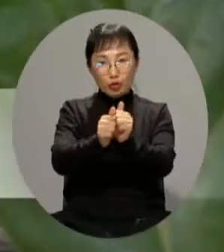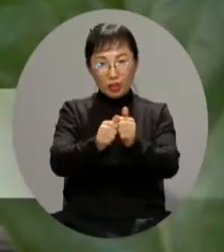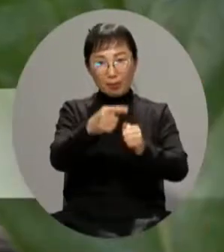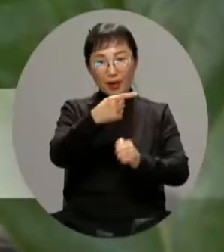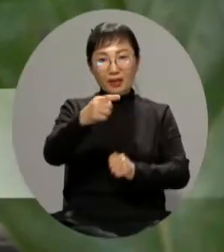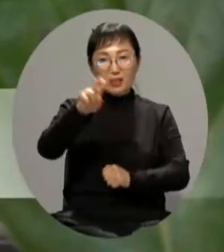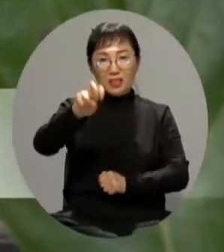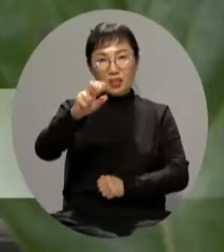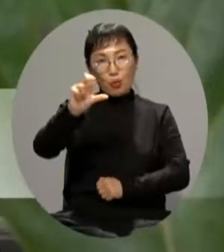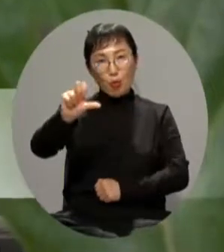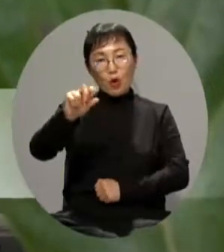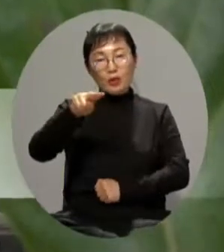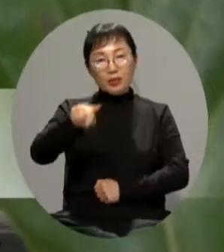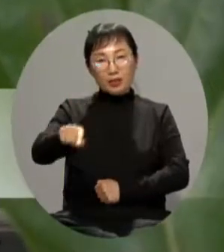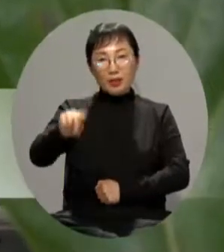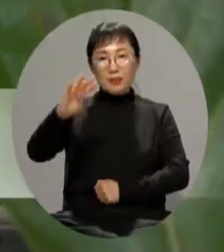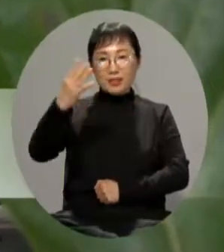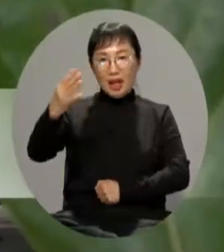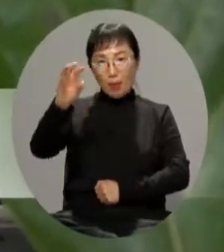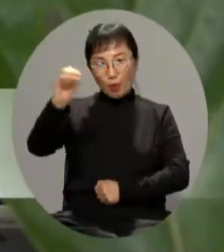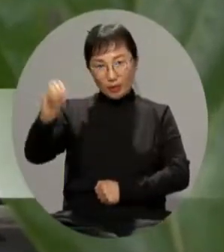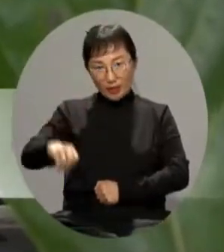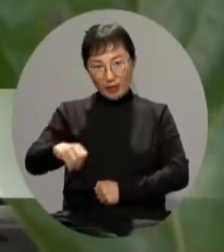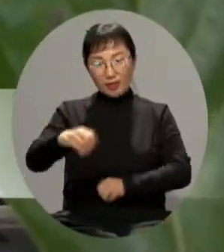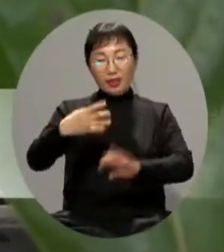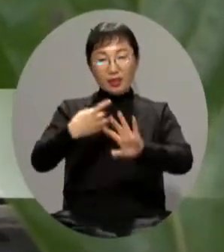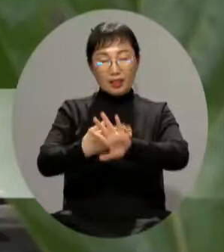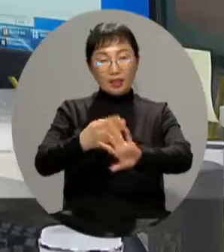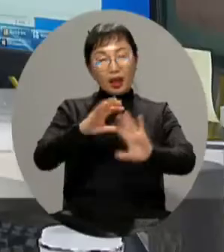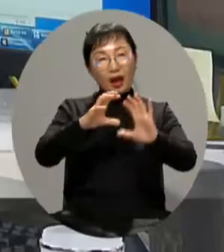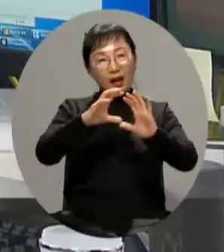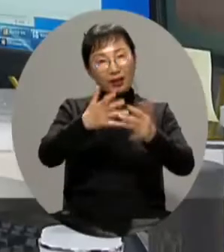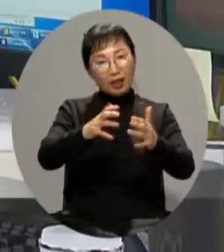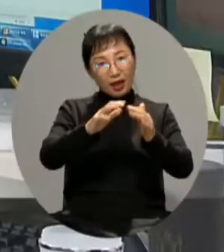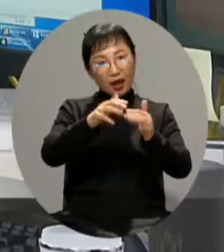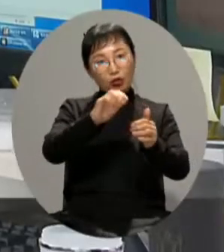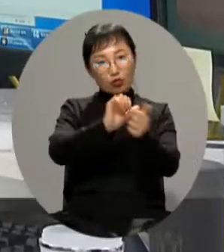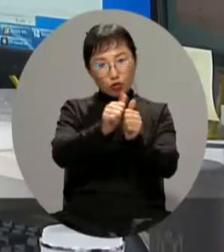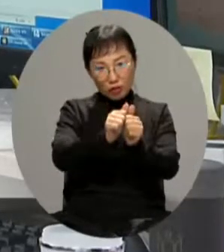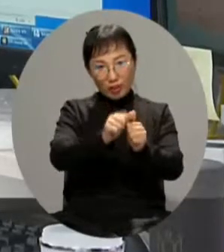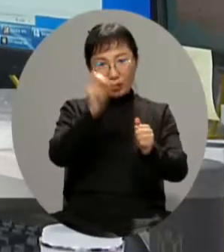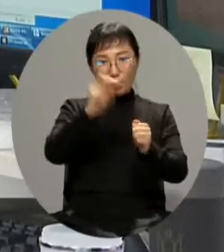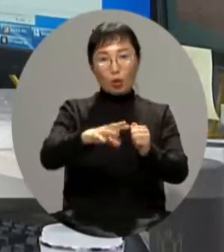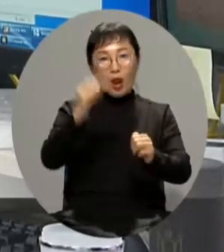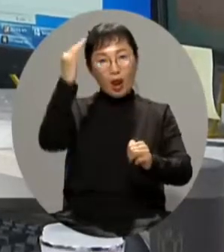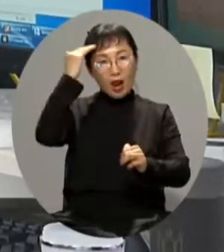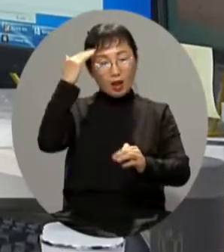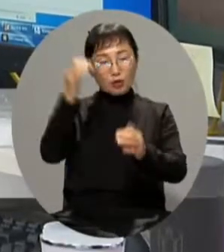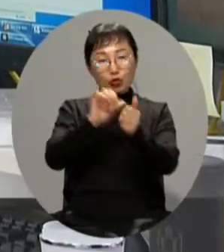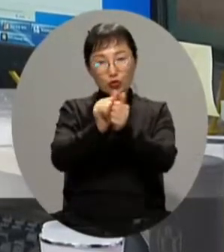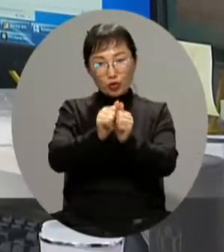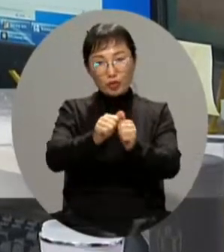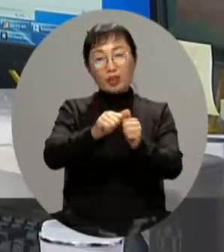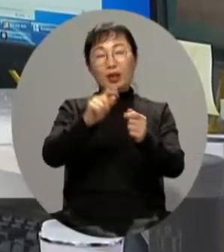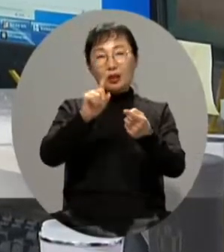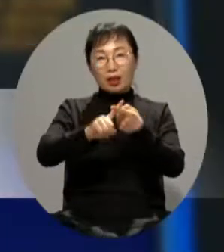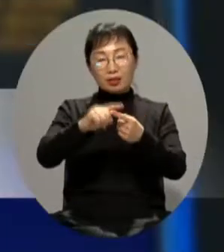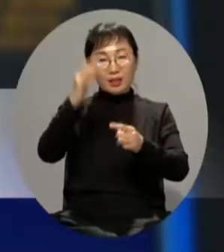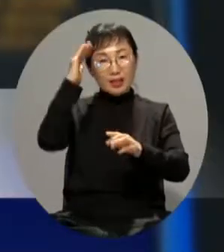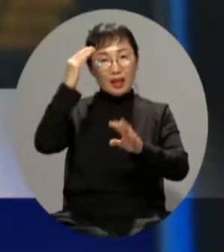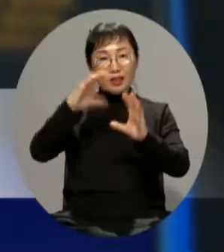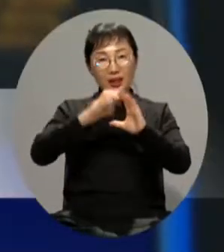25.4% 해외주식 마이너스 9.5% 국내 채권이 마이너스 7.5% 해외채권